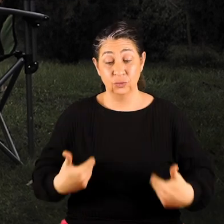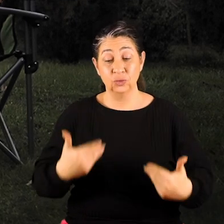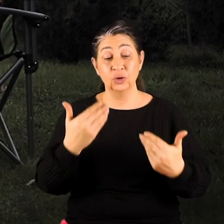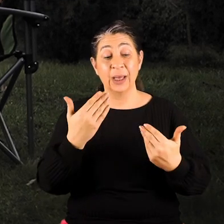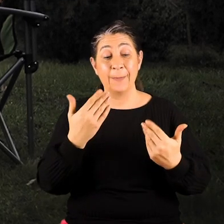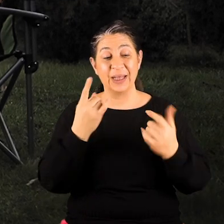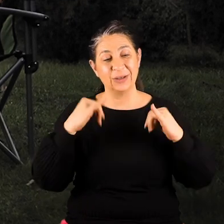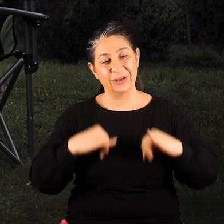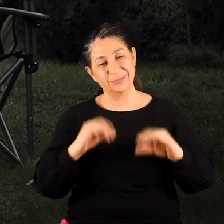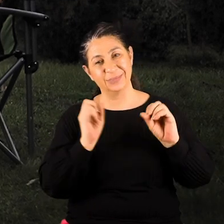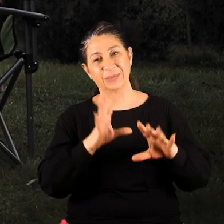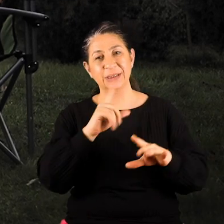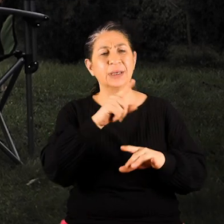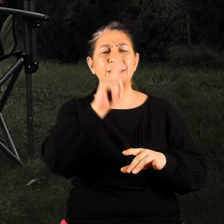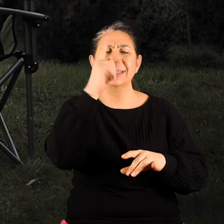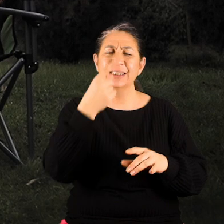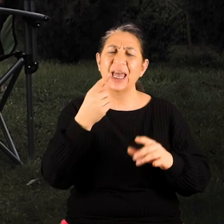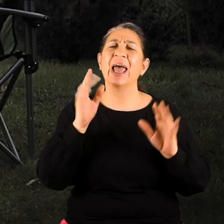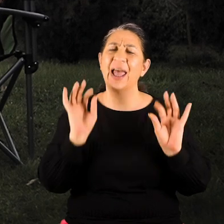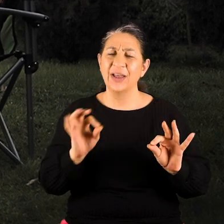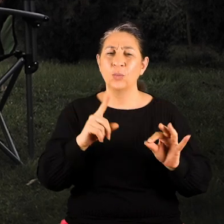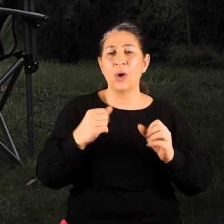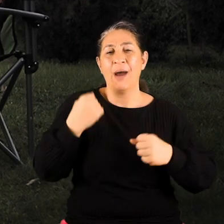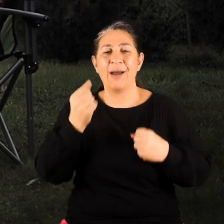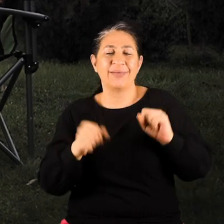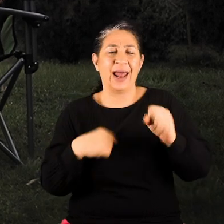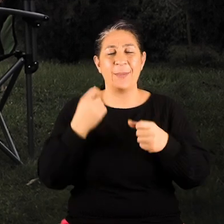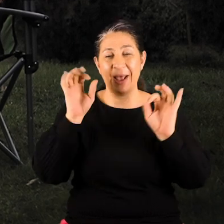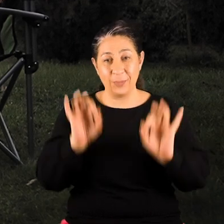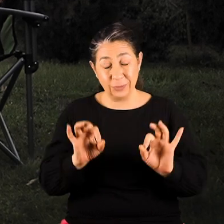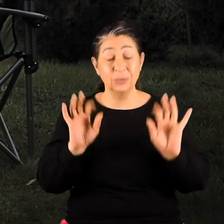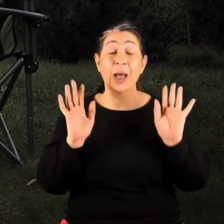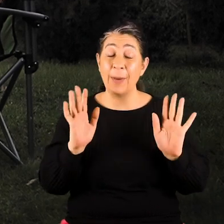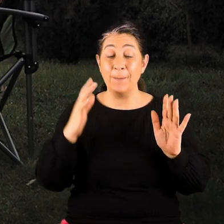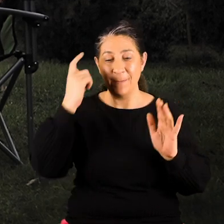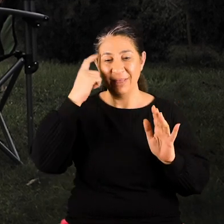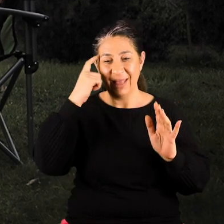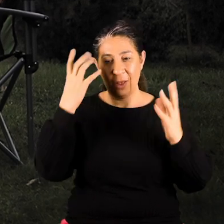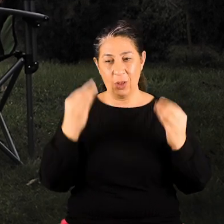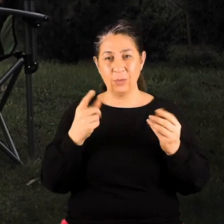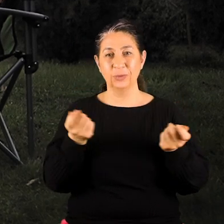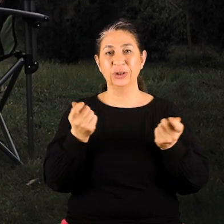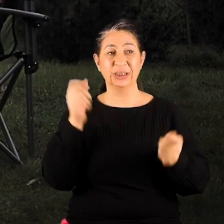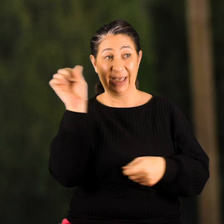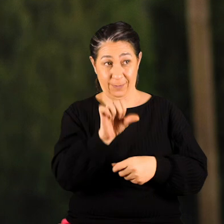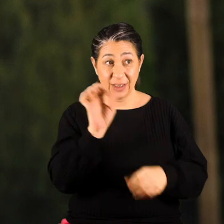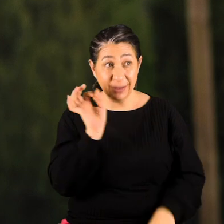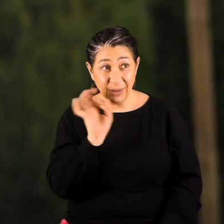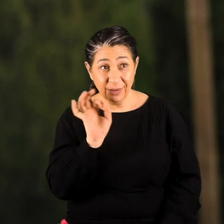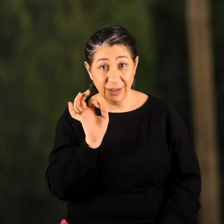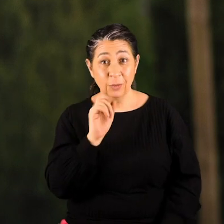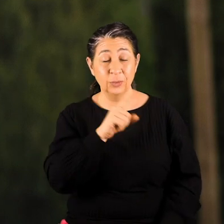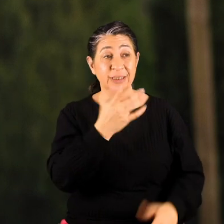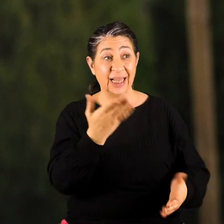hareketlendirmeyi yapıyorsun vücudundaki ve mental olarak aslında bu işi yenmek değil mi? Evet, evet. Yani bu da senin aslında sporla bu olay daha rahat oluyor. Yani